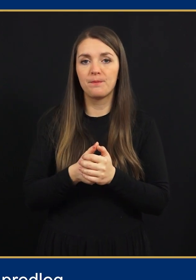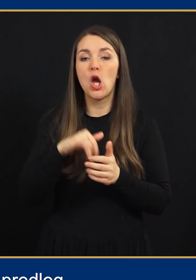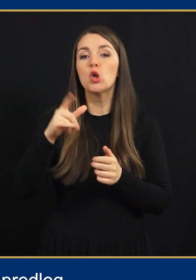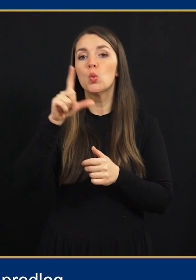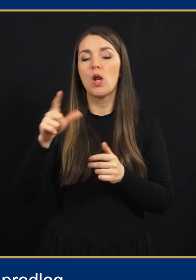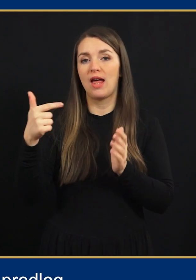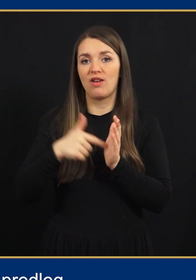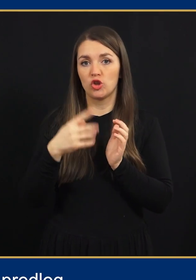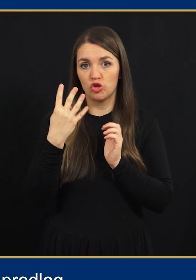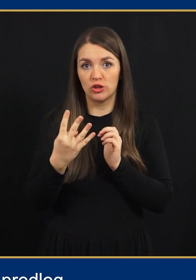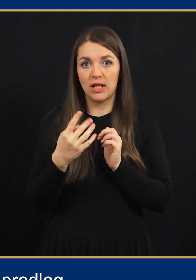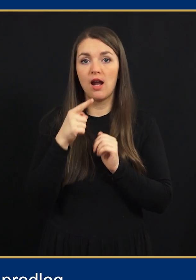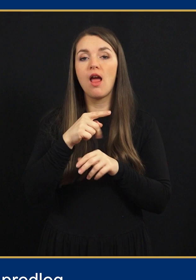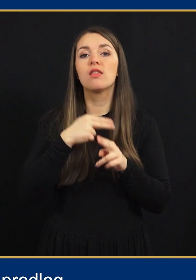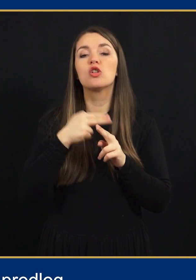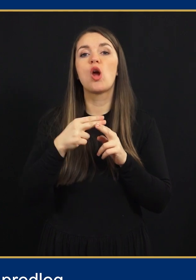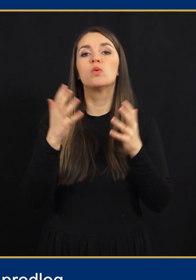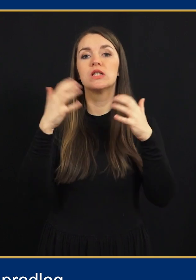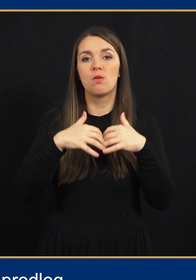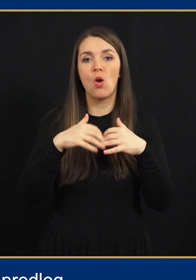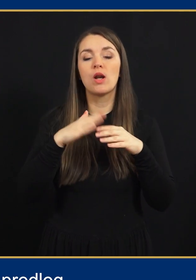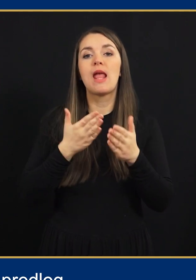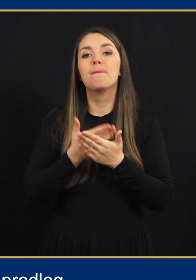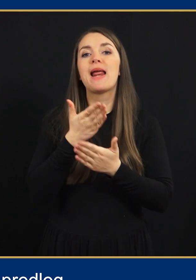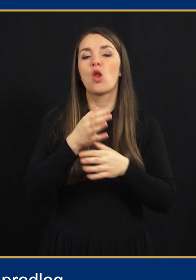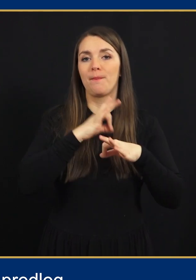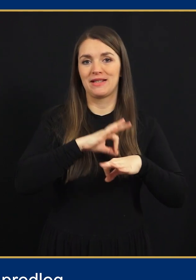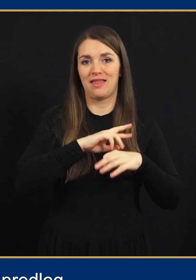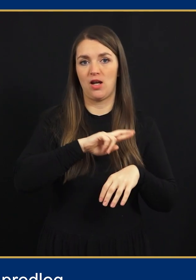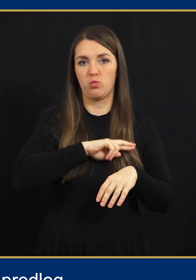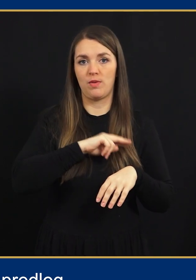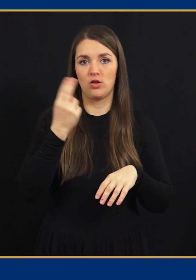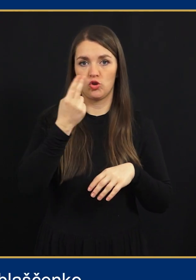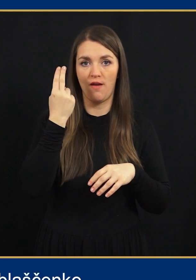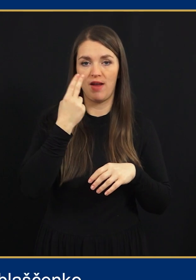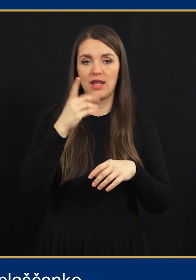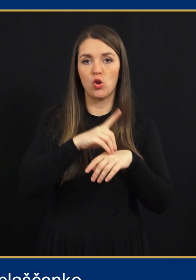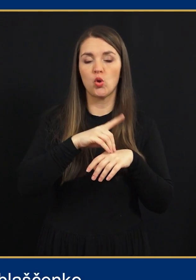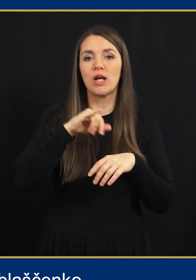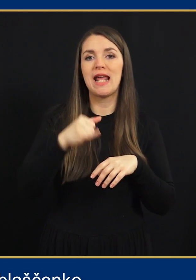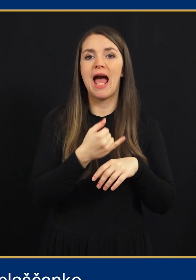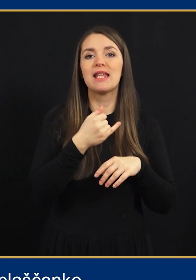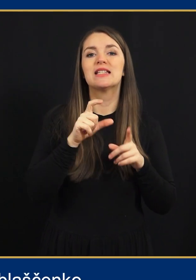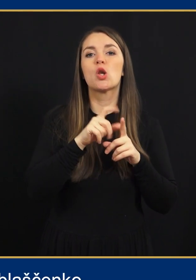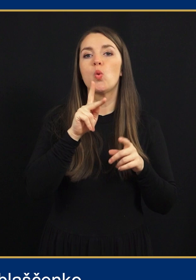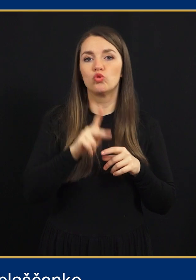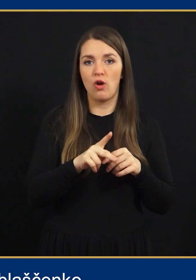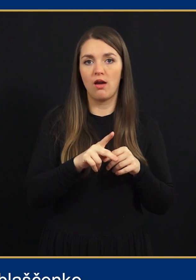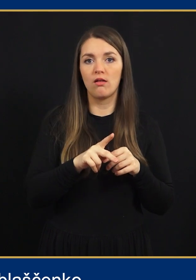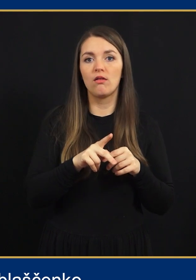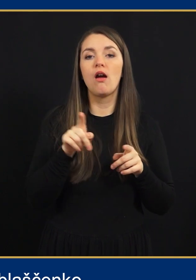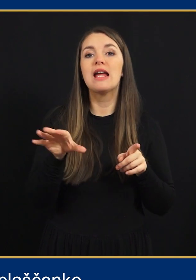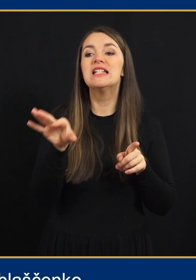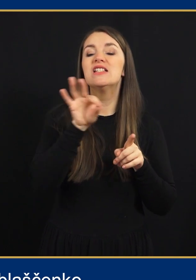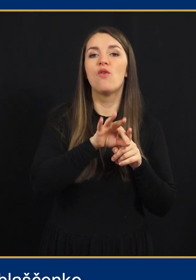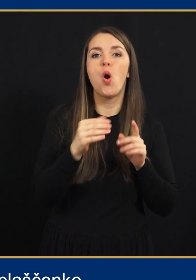Julija 2004 jo je Državni zbor na predlog predsednika Republike Slovenije dr. Janeza Drnovška